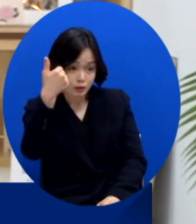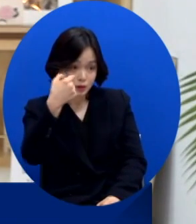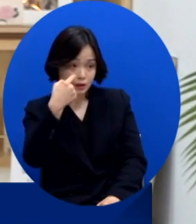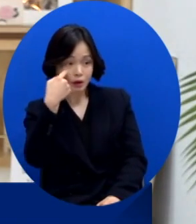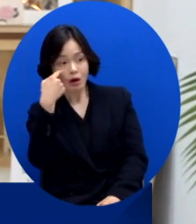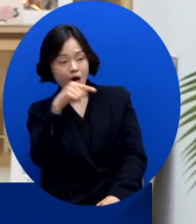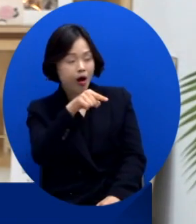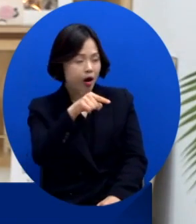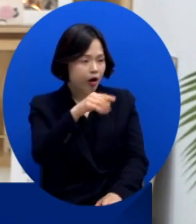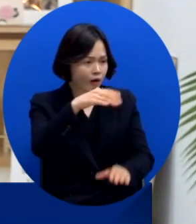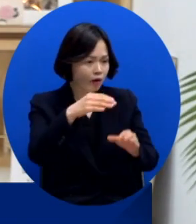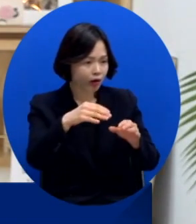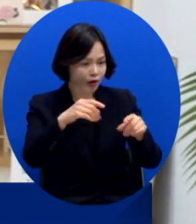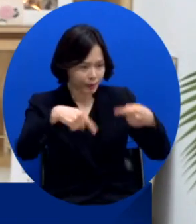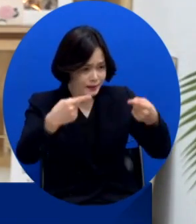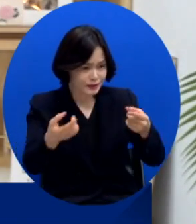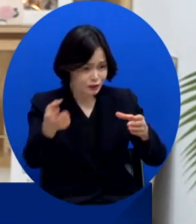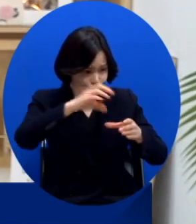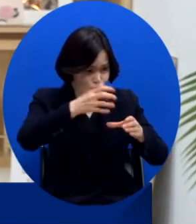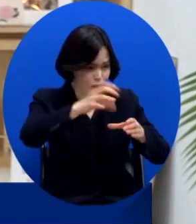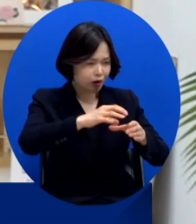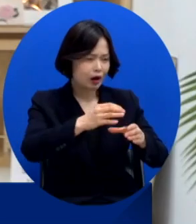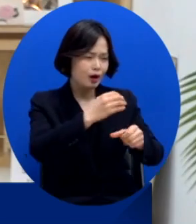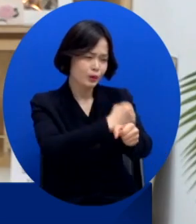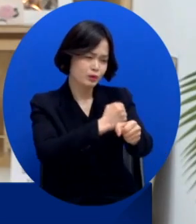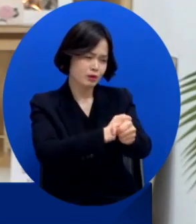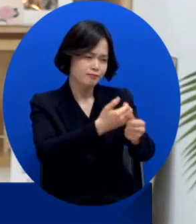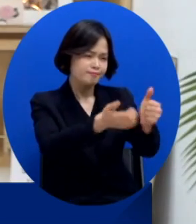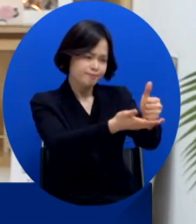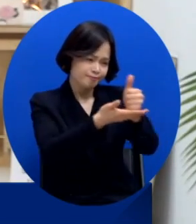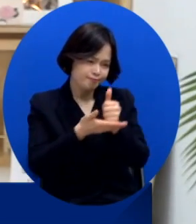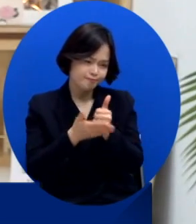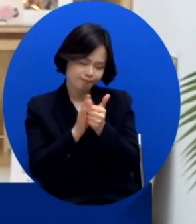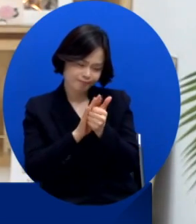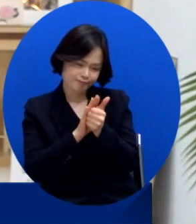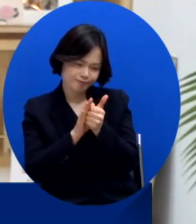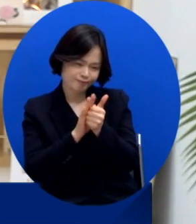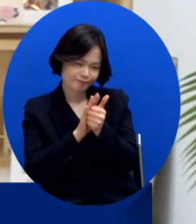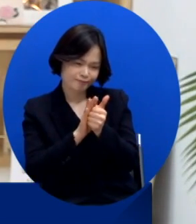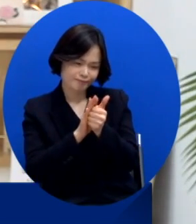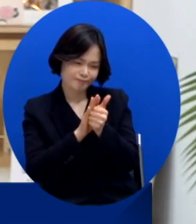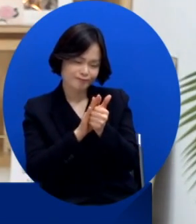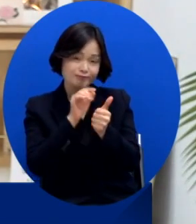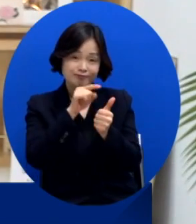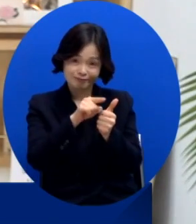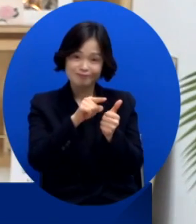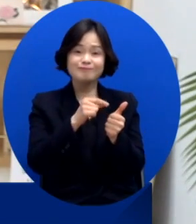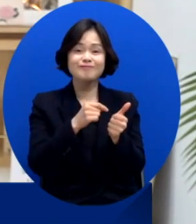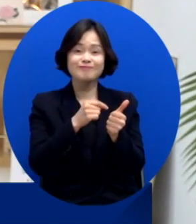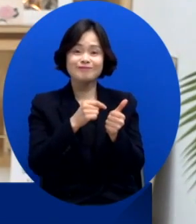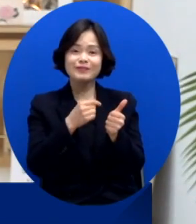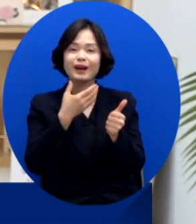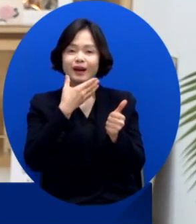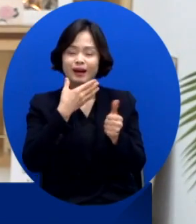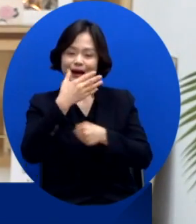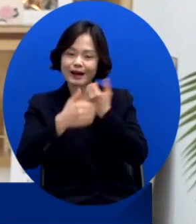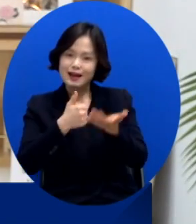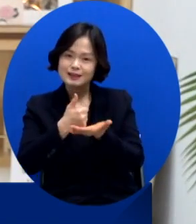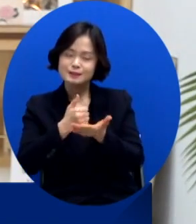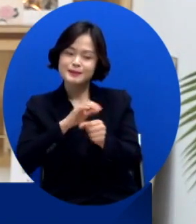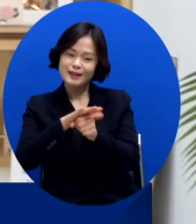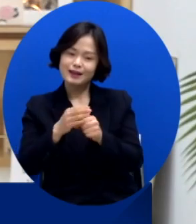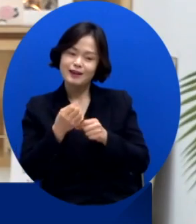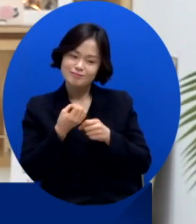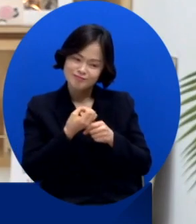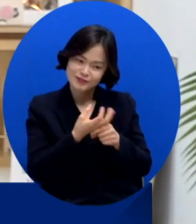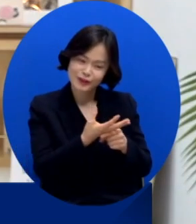할아버지를 지나다니시면 잠깐 들어오시라 그래서 차를 나누면서 조금씩 저희가 이제 그분들에게 친하게 또 이게 사랑을 전해주려고 노력하고